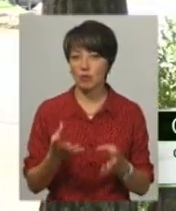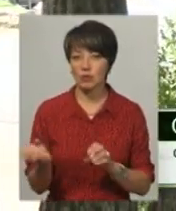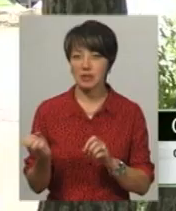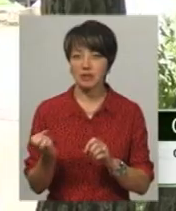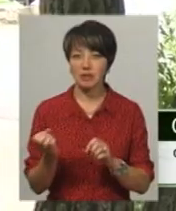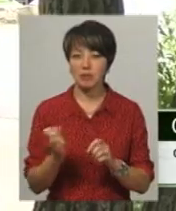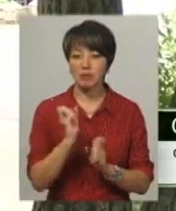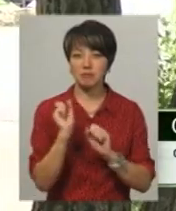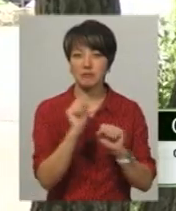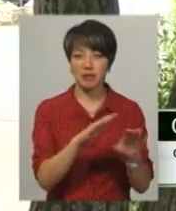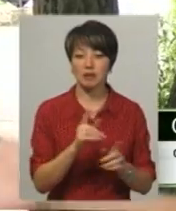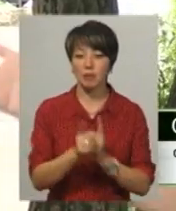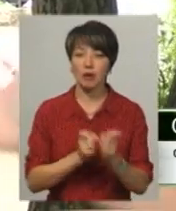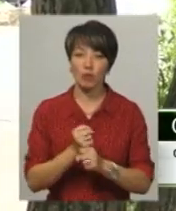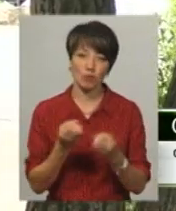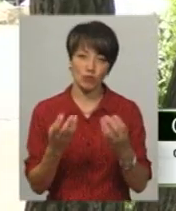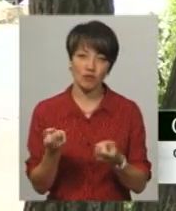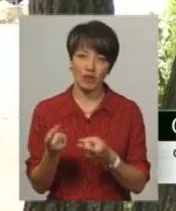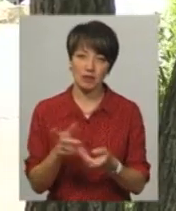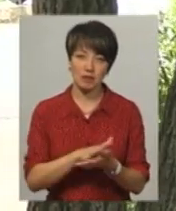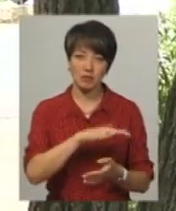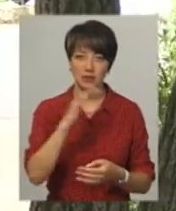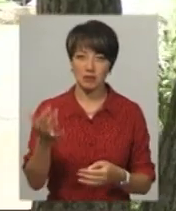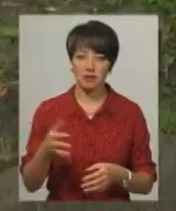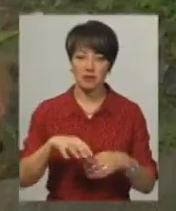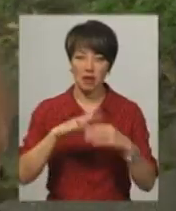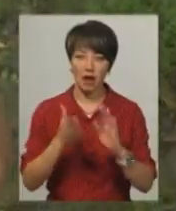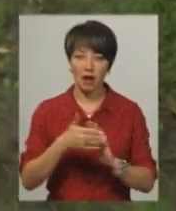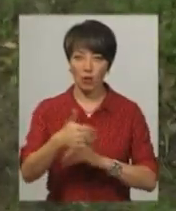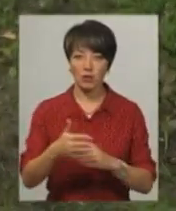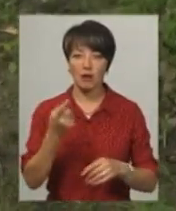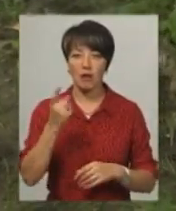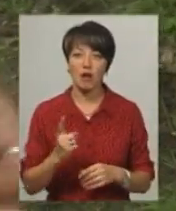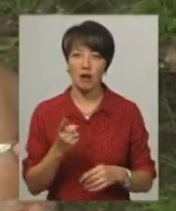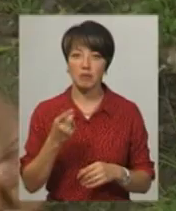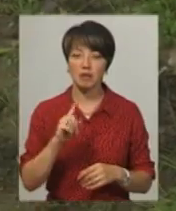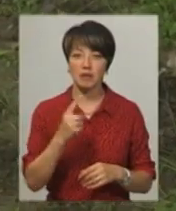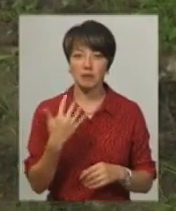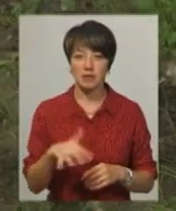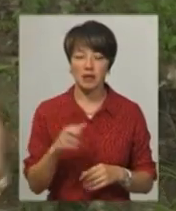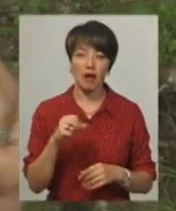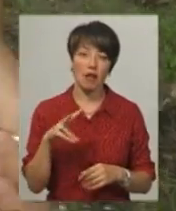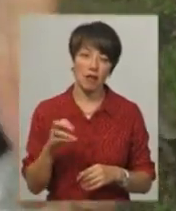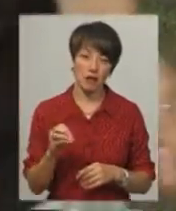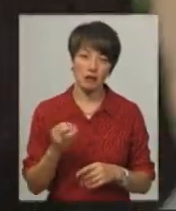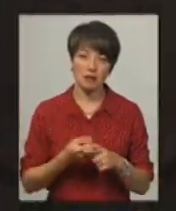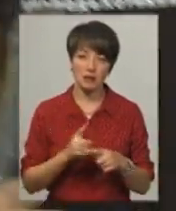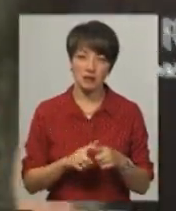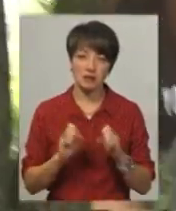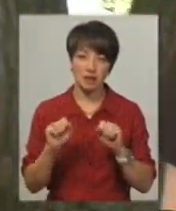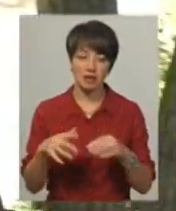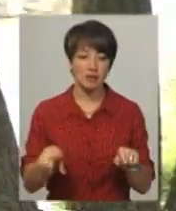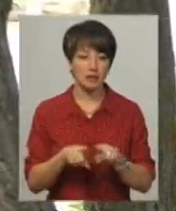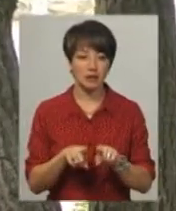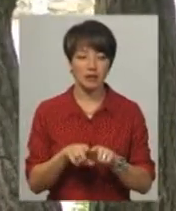щоб його переробили, чим просто піти викинути на смітник у загальний контейнер. Кілограм коштує 1.50 гривня, але це ж здається так,